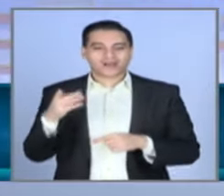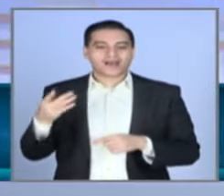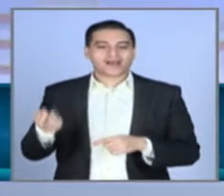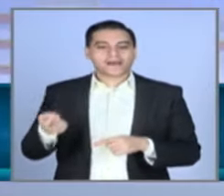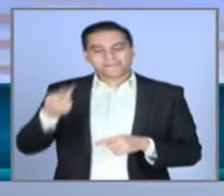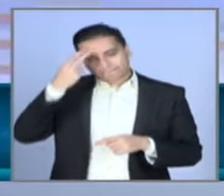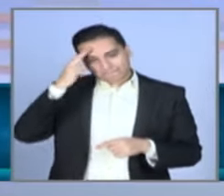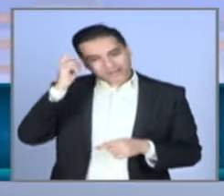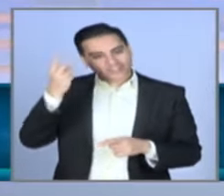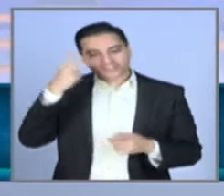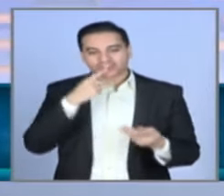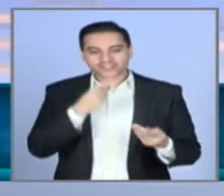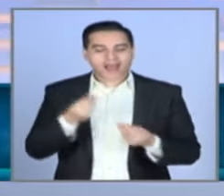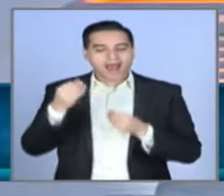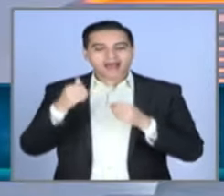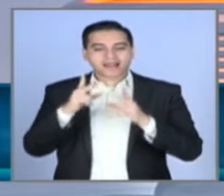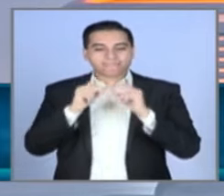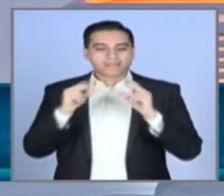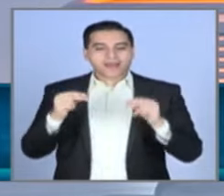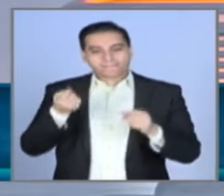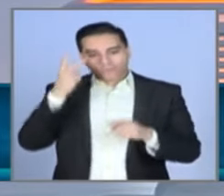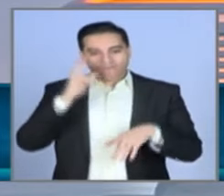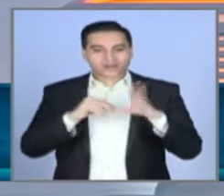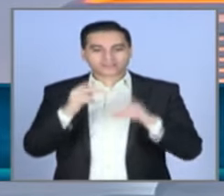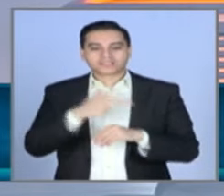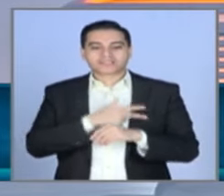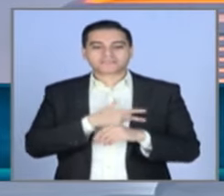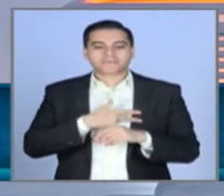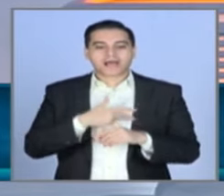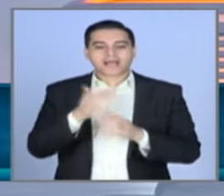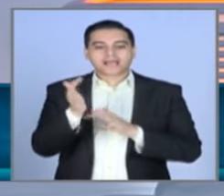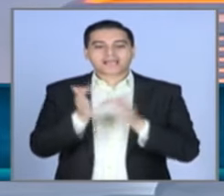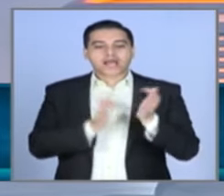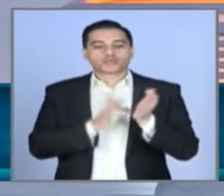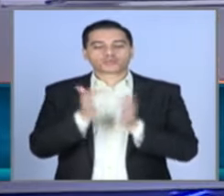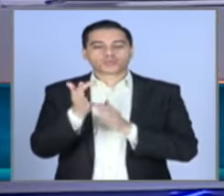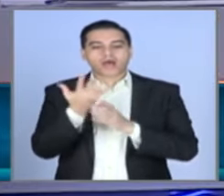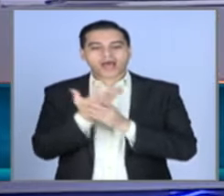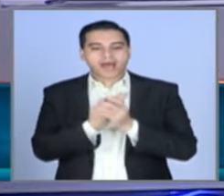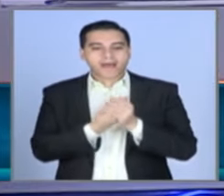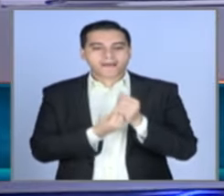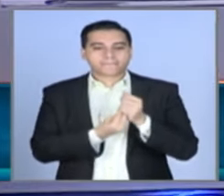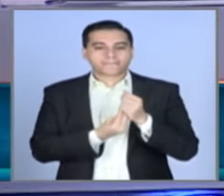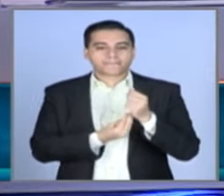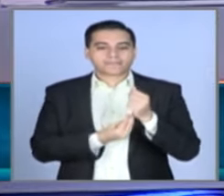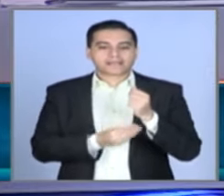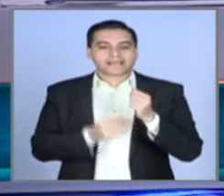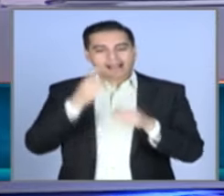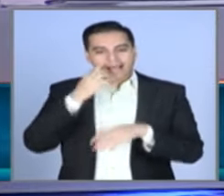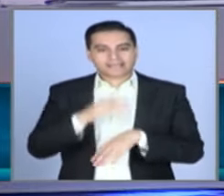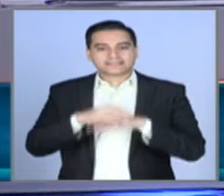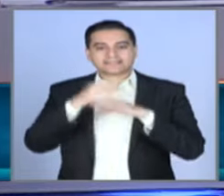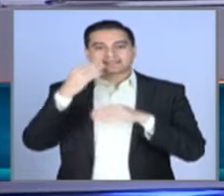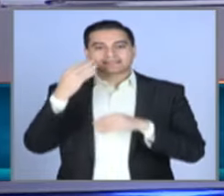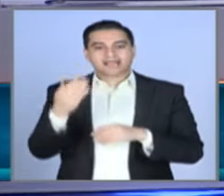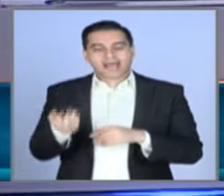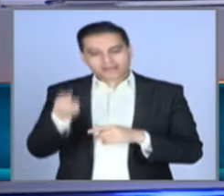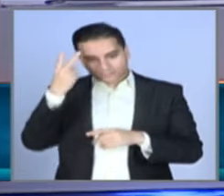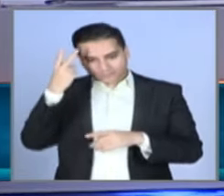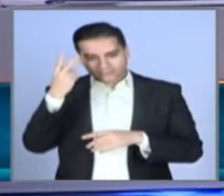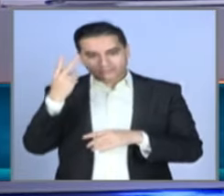من هو الشاعر والأديب اللبناني مؤلف المجموعة القصصية يسوع ابن الإنسان؟